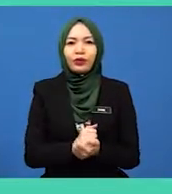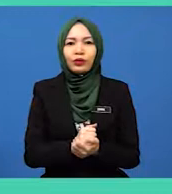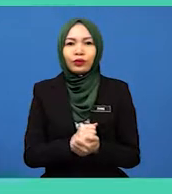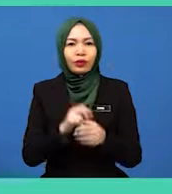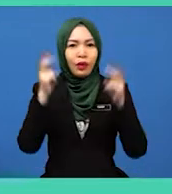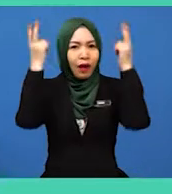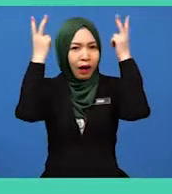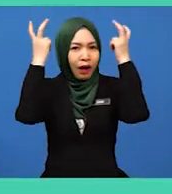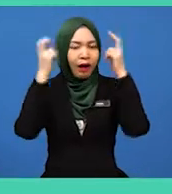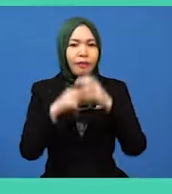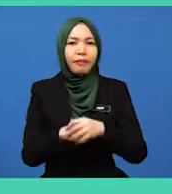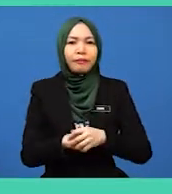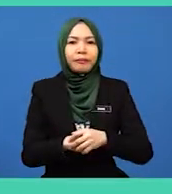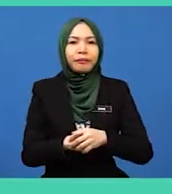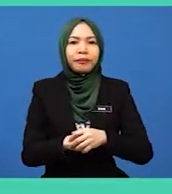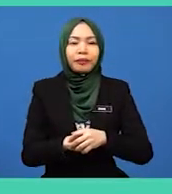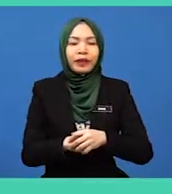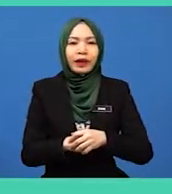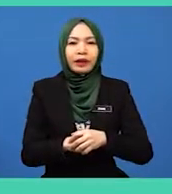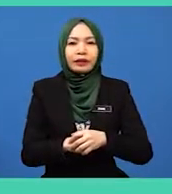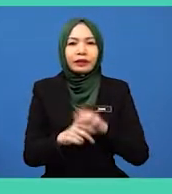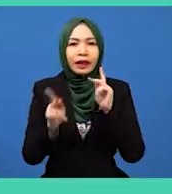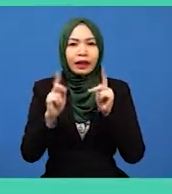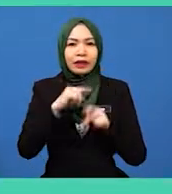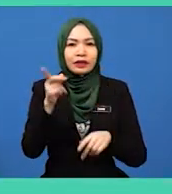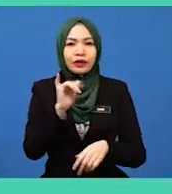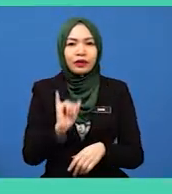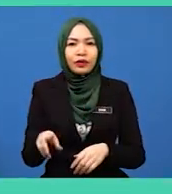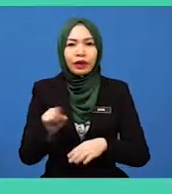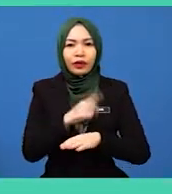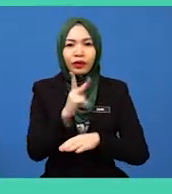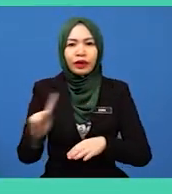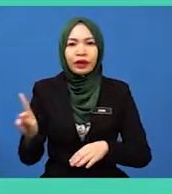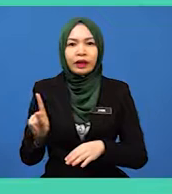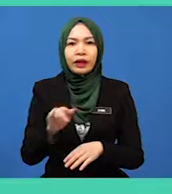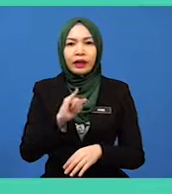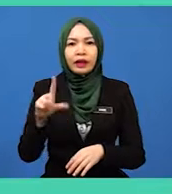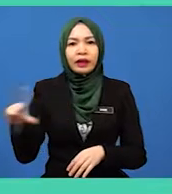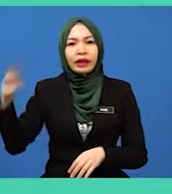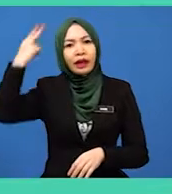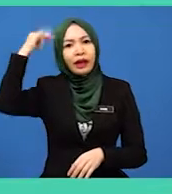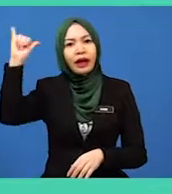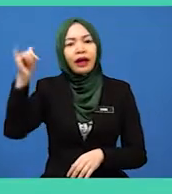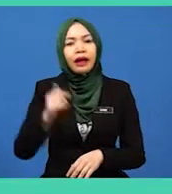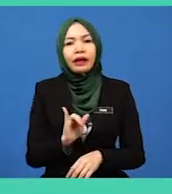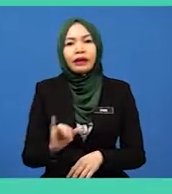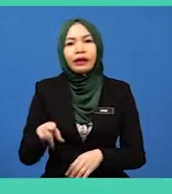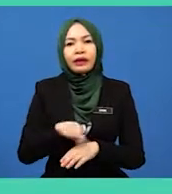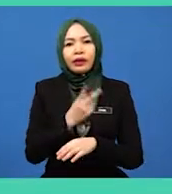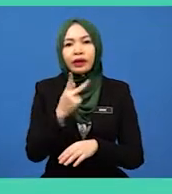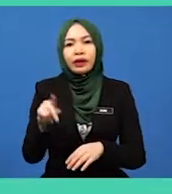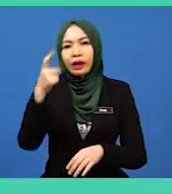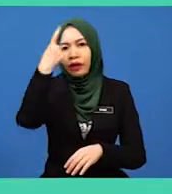Kata seru yang digunakan ialah kata seru hai yang digunakan untuk menegur.